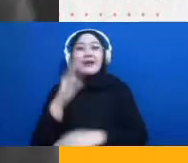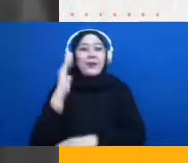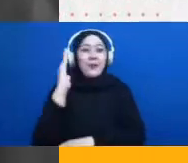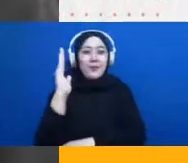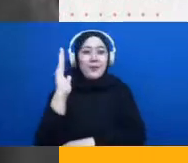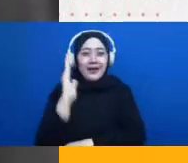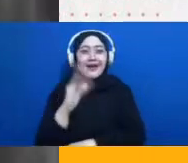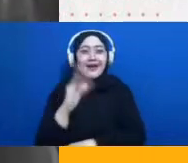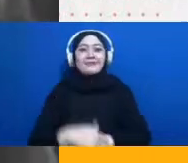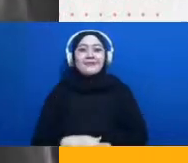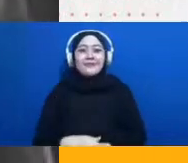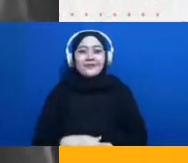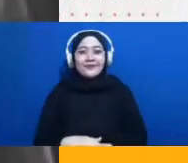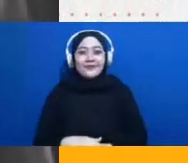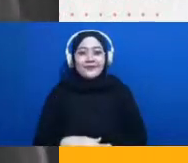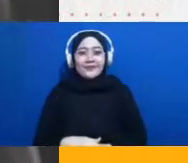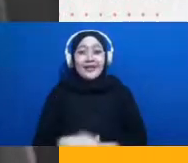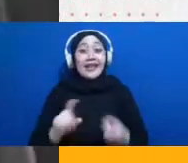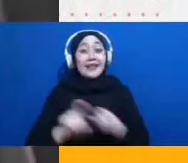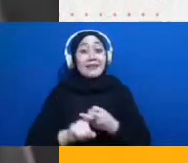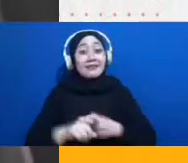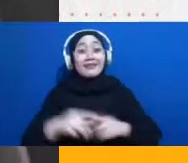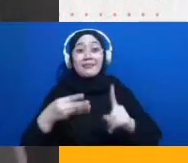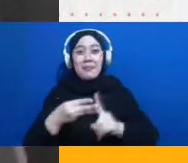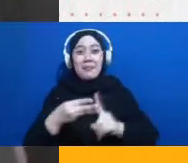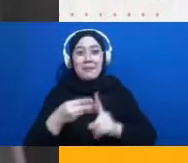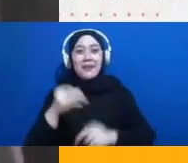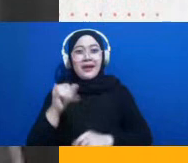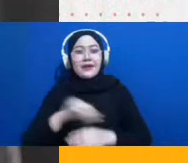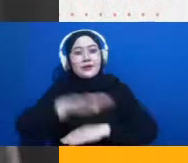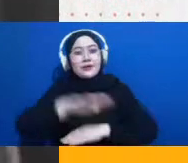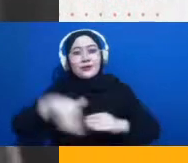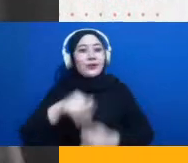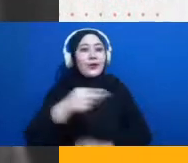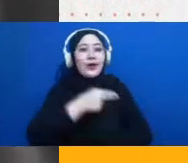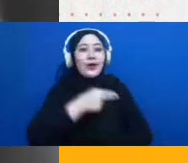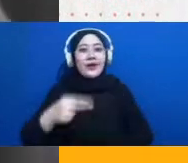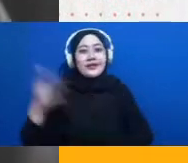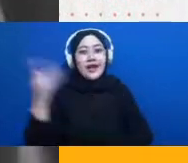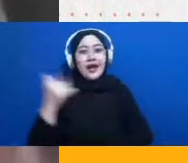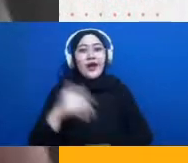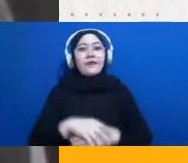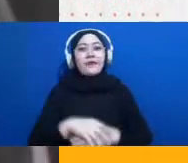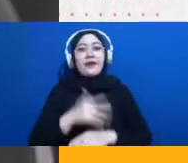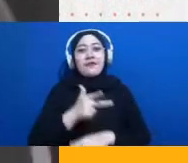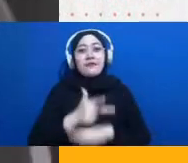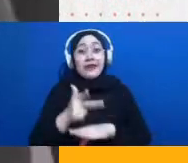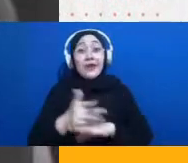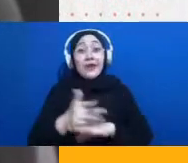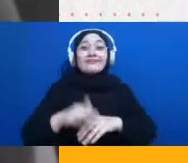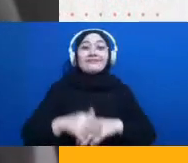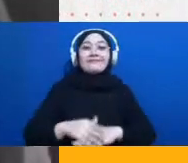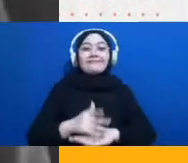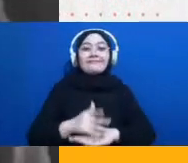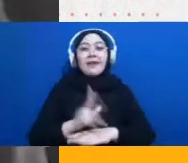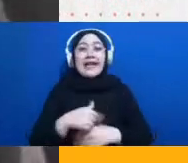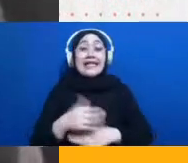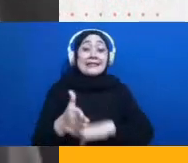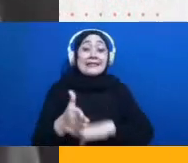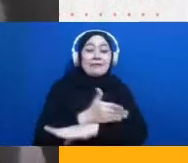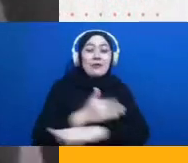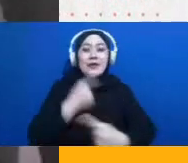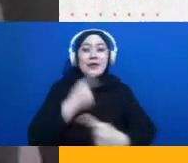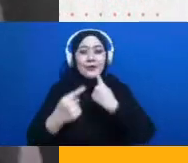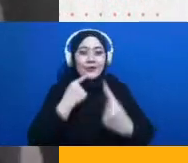ini. Nah, kawan BBI yang berada di seluruh Indonesia, mari kita saksikan bersama nih. Sebelum kita mulai sesi diskusinya, kita